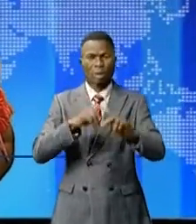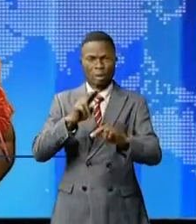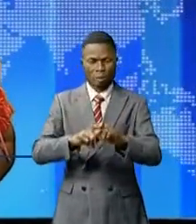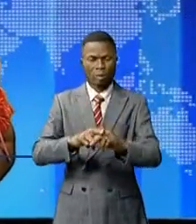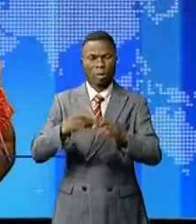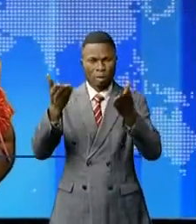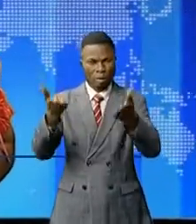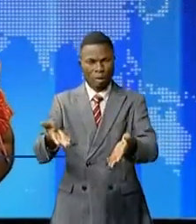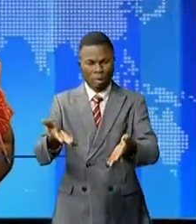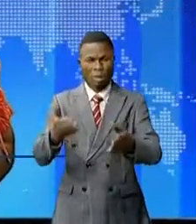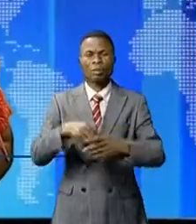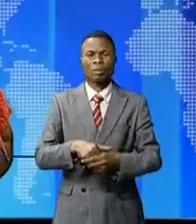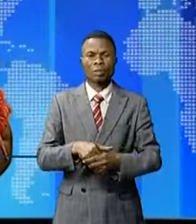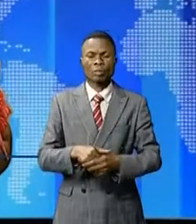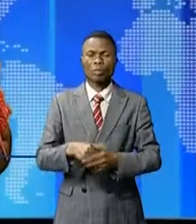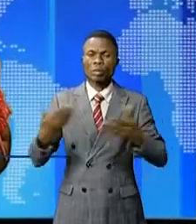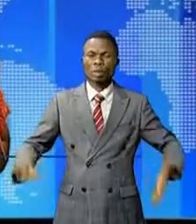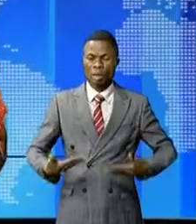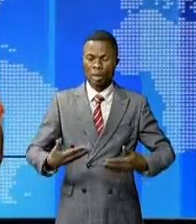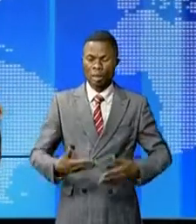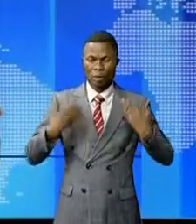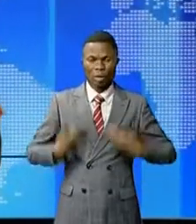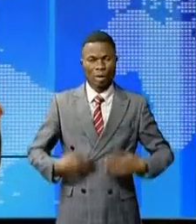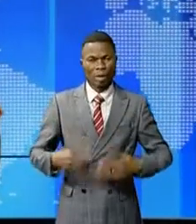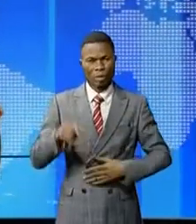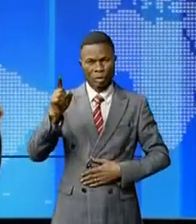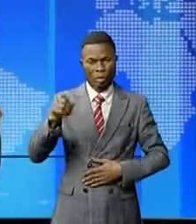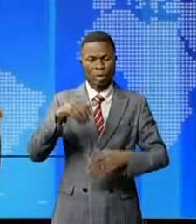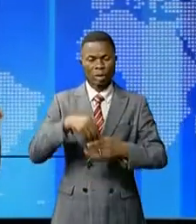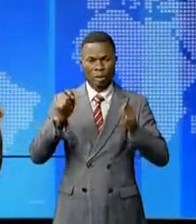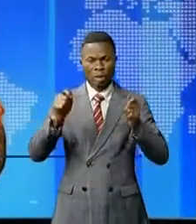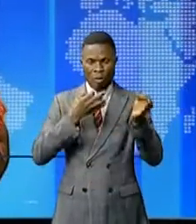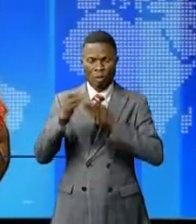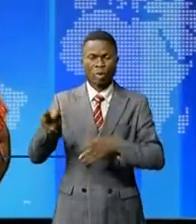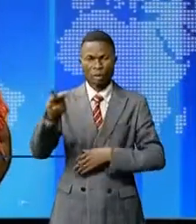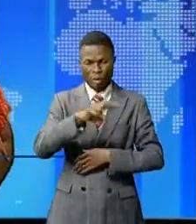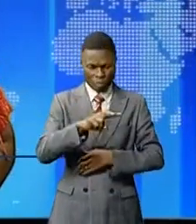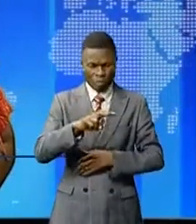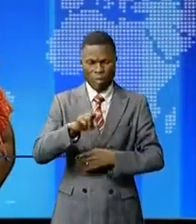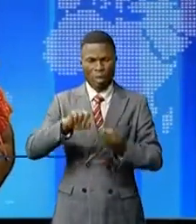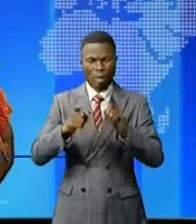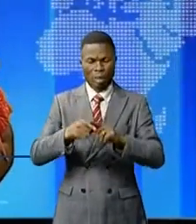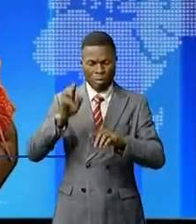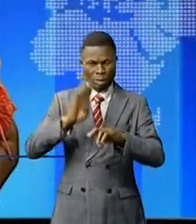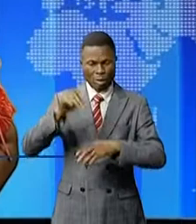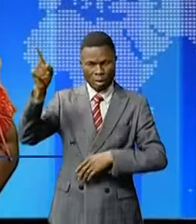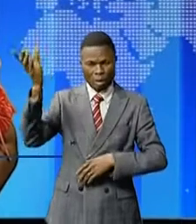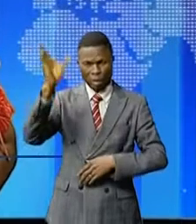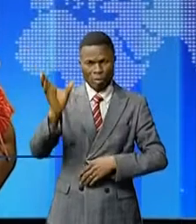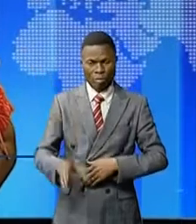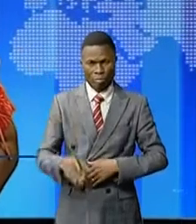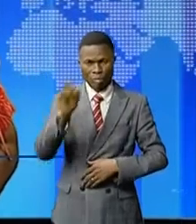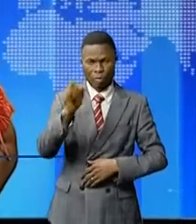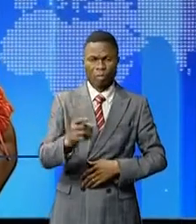de l'Assemblée nationale. L'ambiance de cette célébration dans ce journal avec nos correspondants à Kamba. Il y a 32